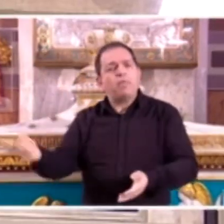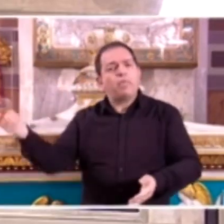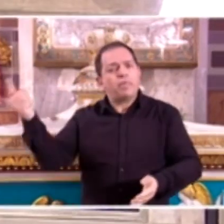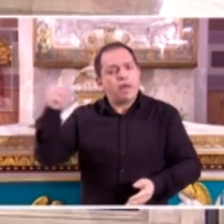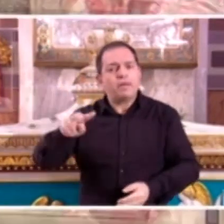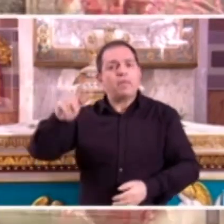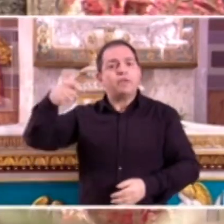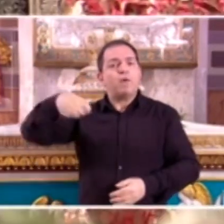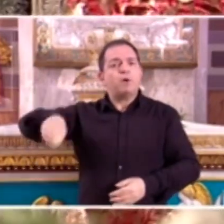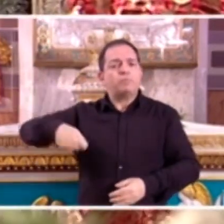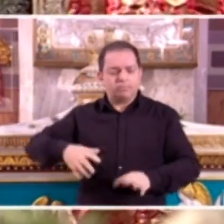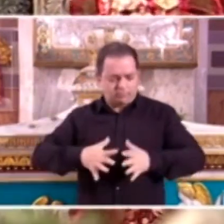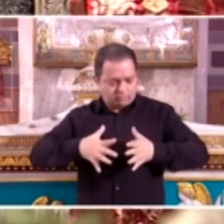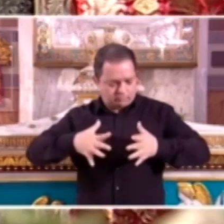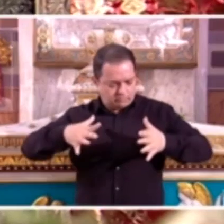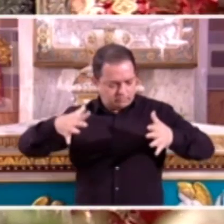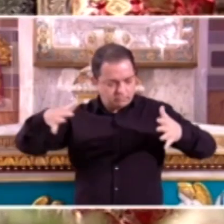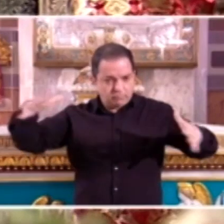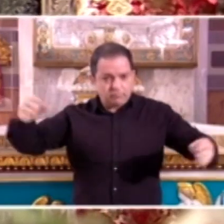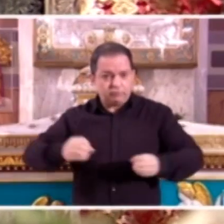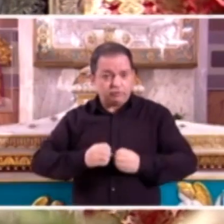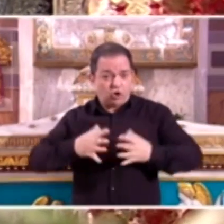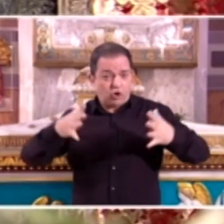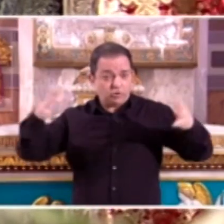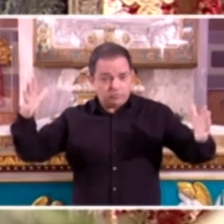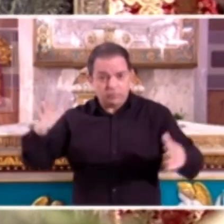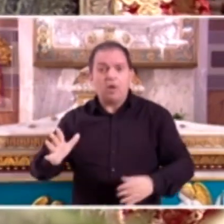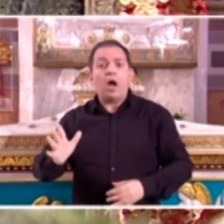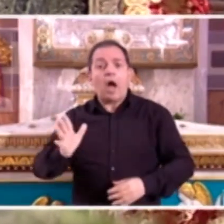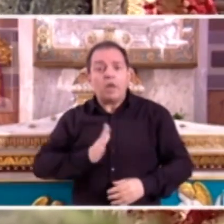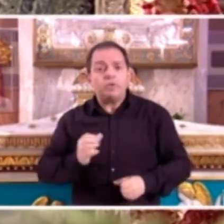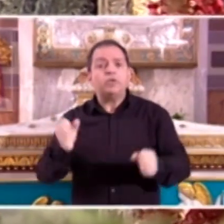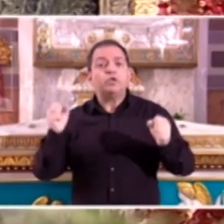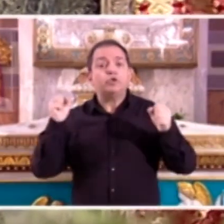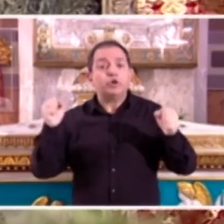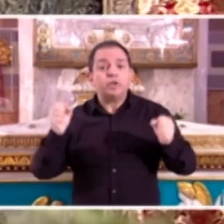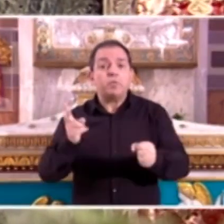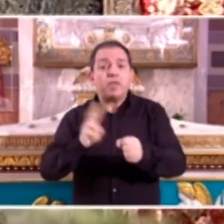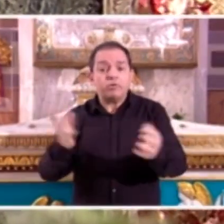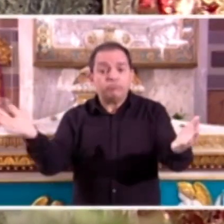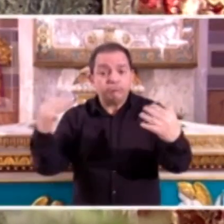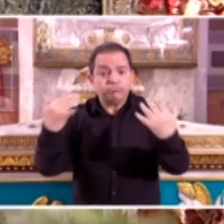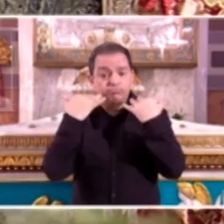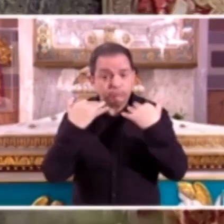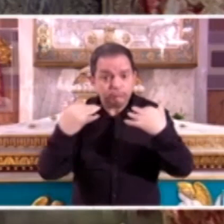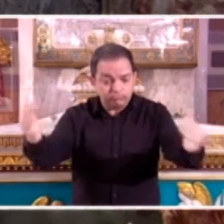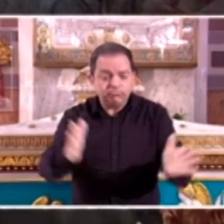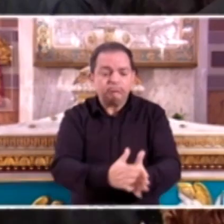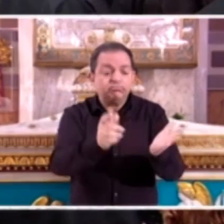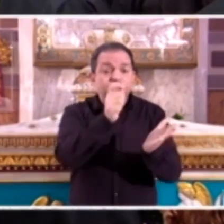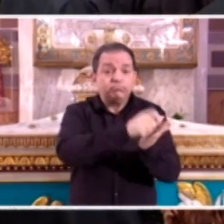εκ δεξιών του Πατρός και πάλιν ερχόμενον με τα δόξης κρίνε ζώντας και νεκρούς, ου